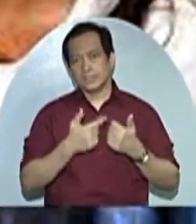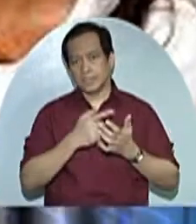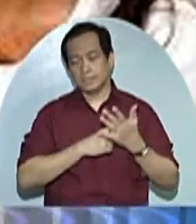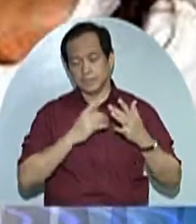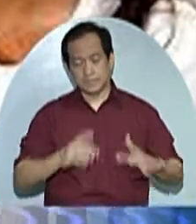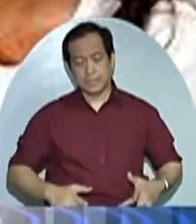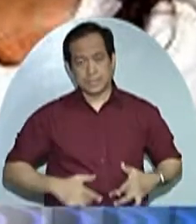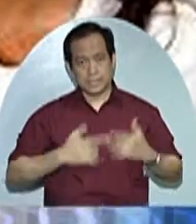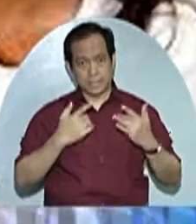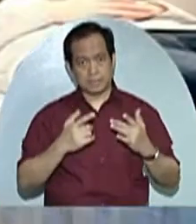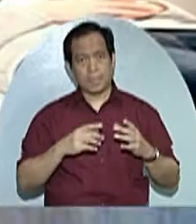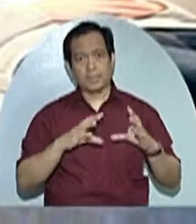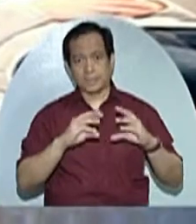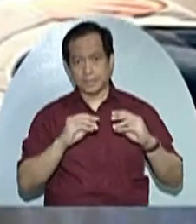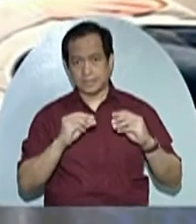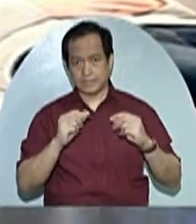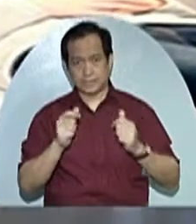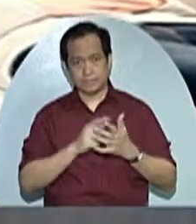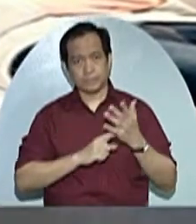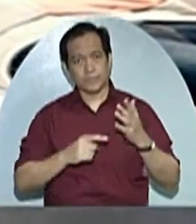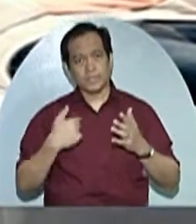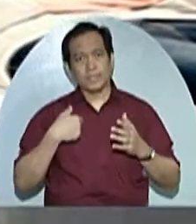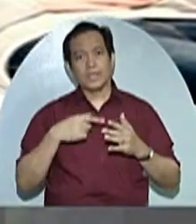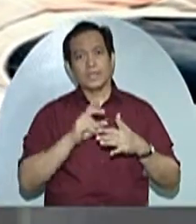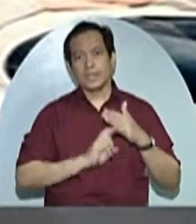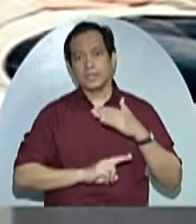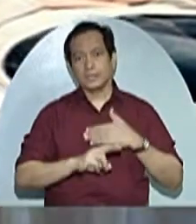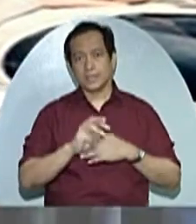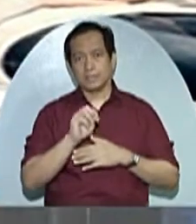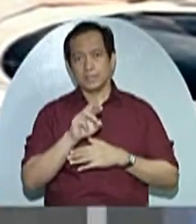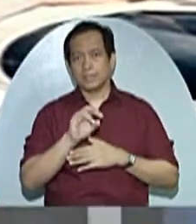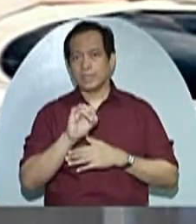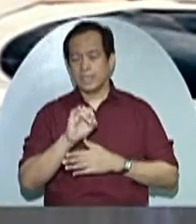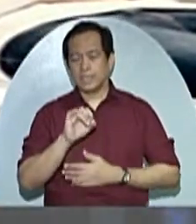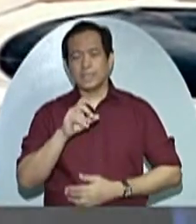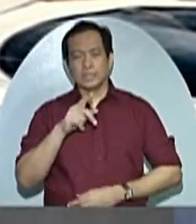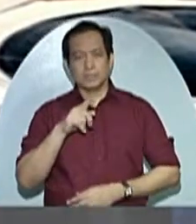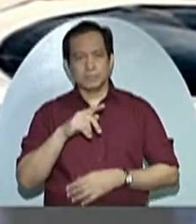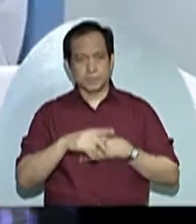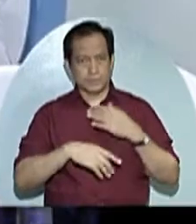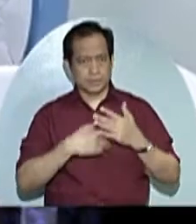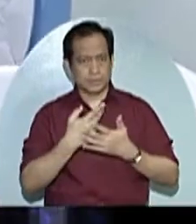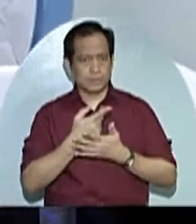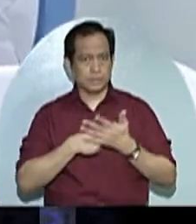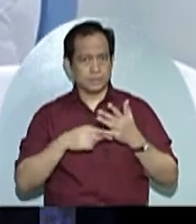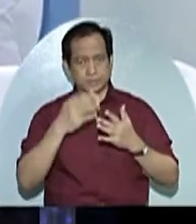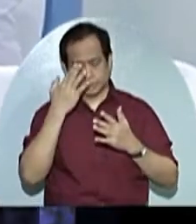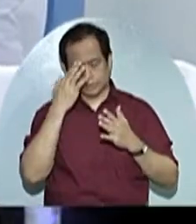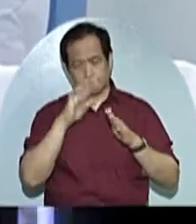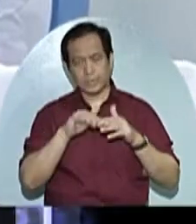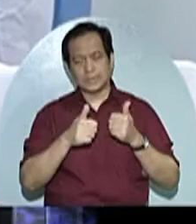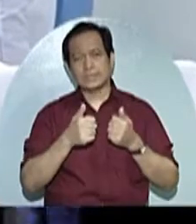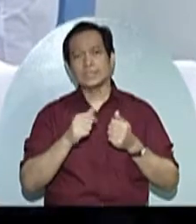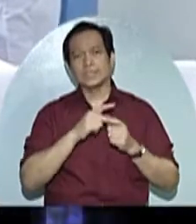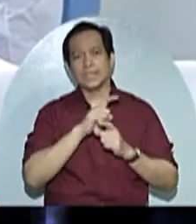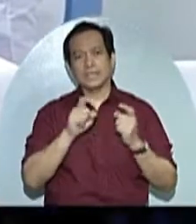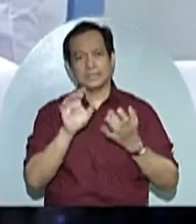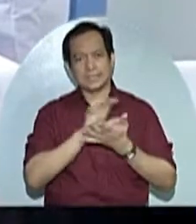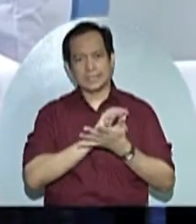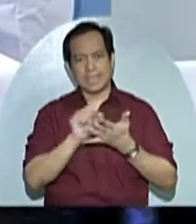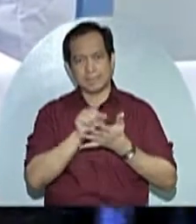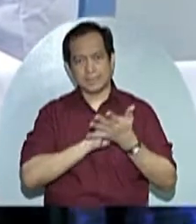maagapan ang karamdaman. Maaring isailalim sa MRI procedure upang malaman at matukoy ang eksaktong damage